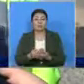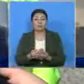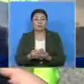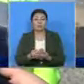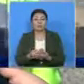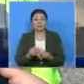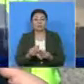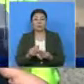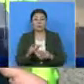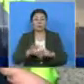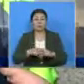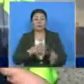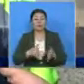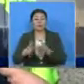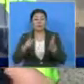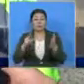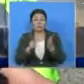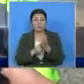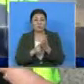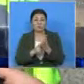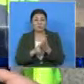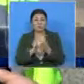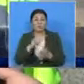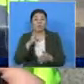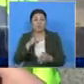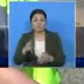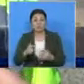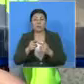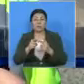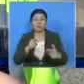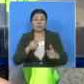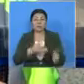бір жағымен беру үшін бұл участокте қазір 8 километр жол қалып тұр салатын бізге.